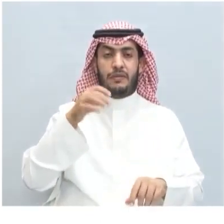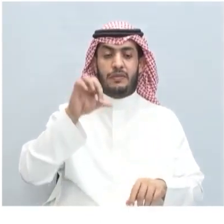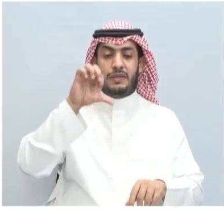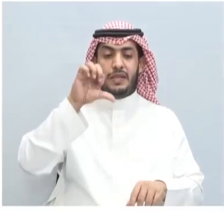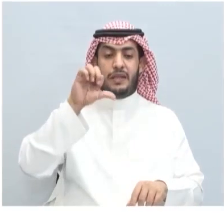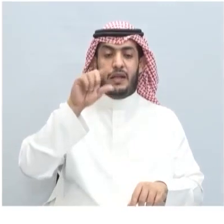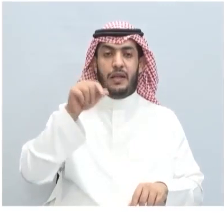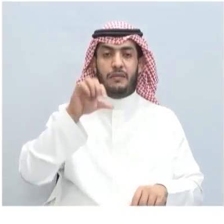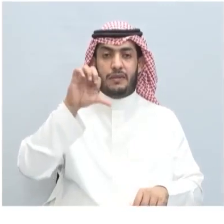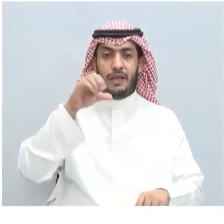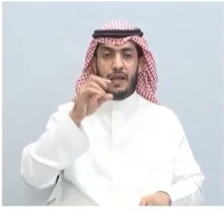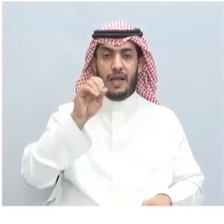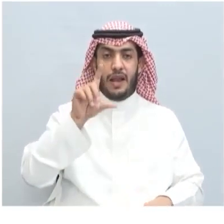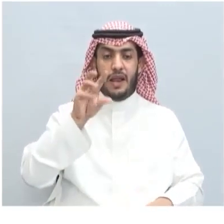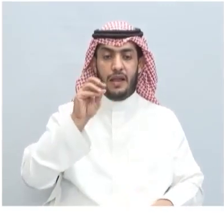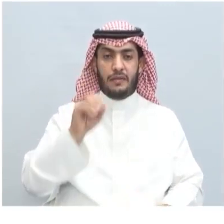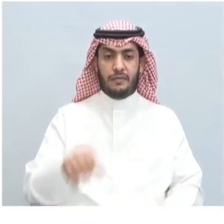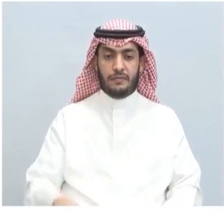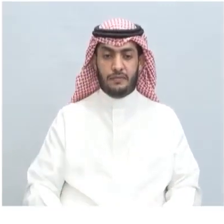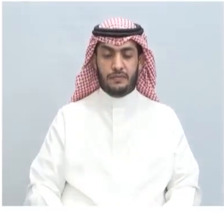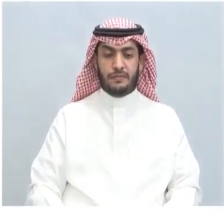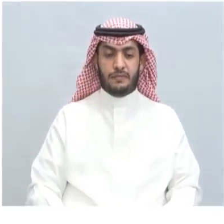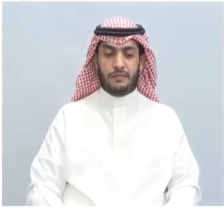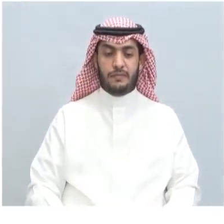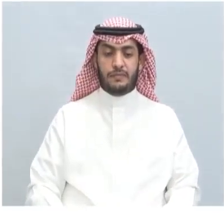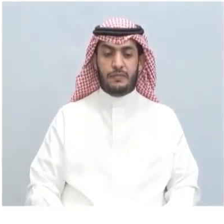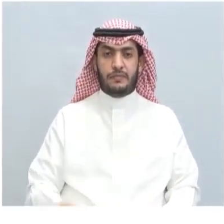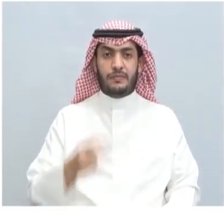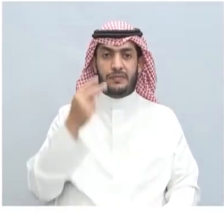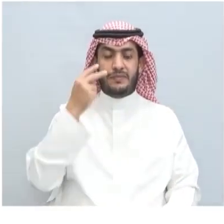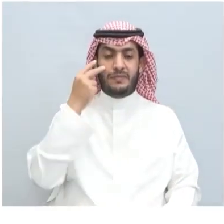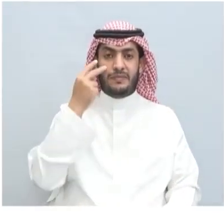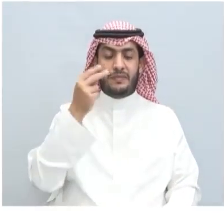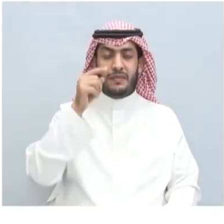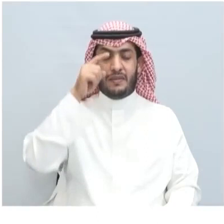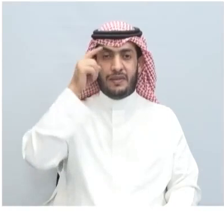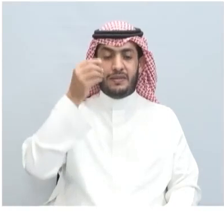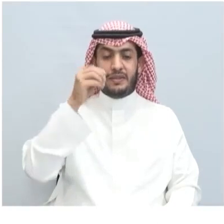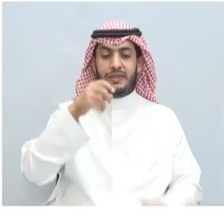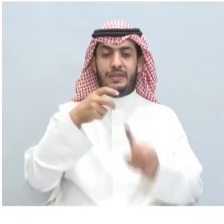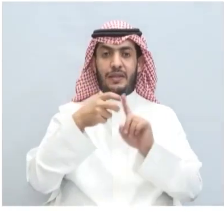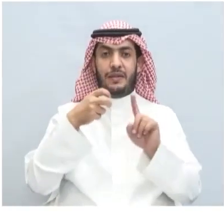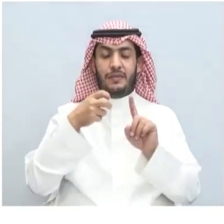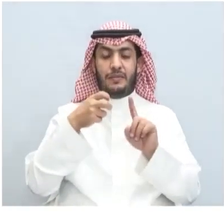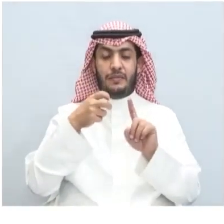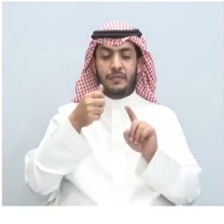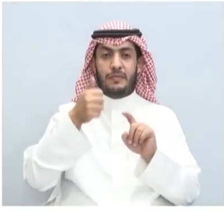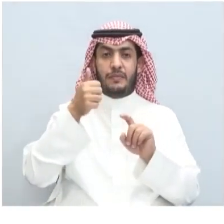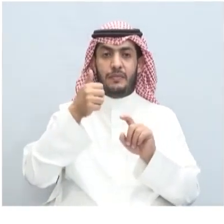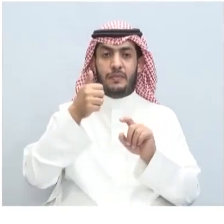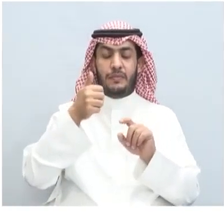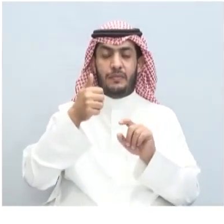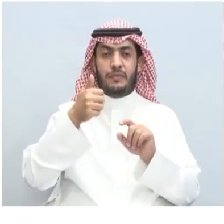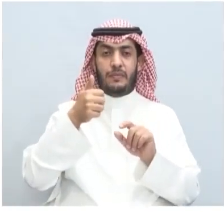ريالات وتسع حلالات يلاحظ انه عند زياده السهم فان السعر ماذا